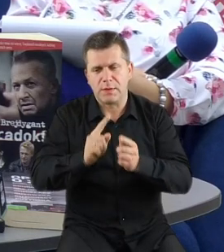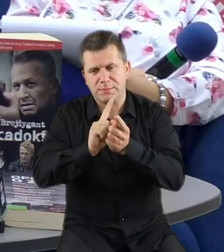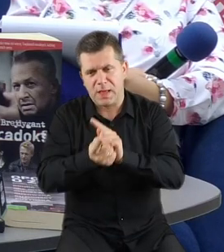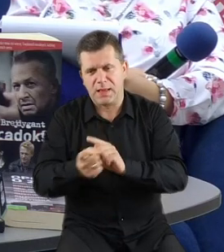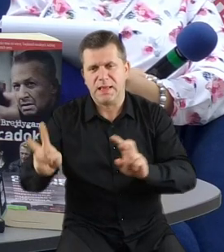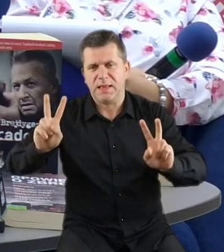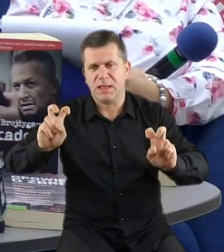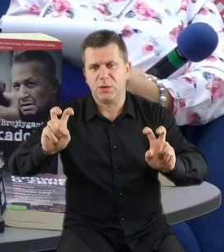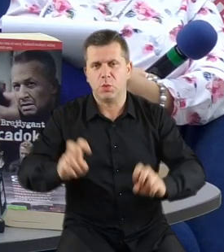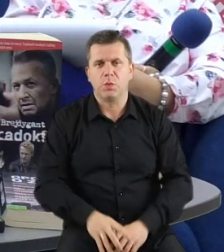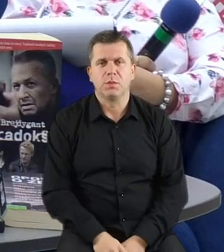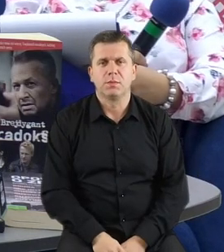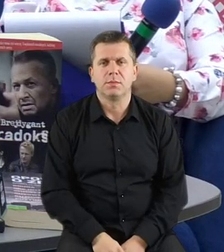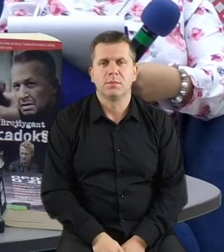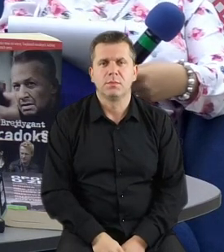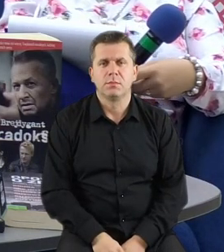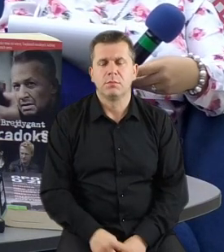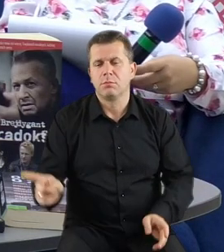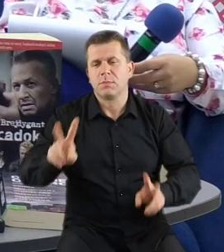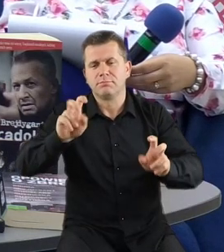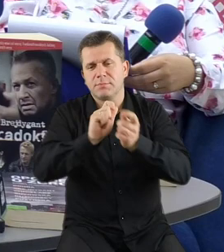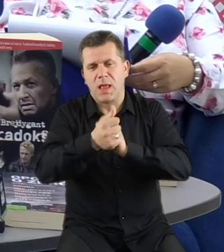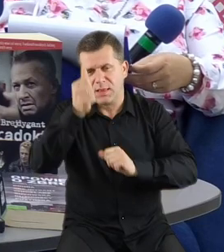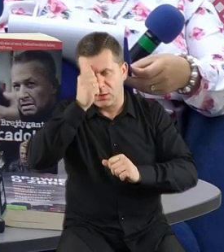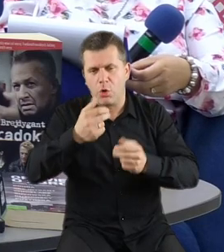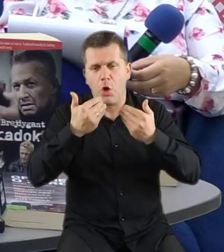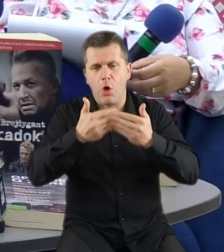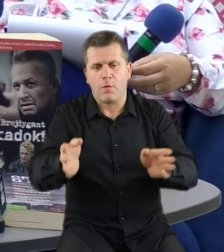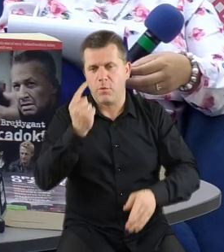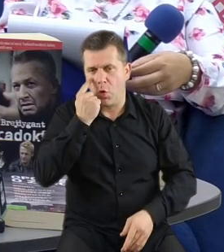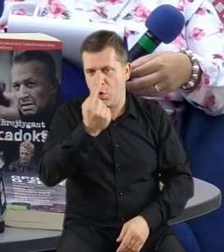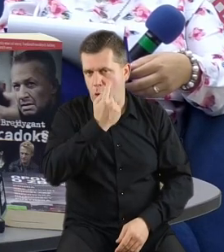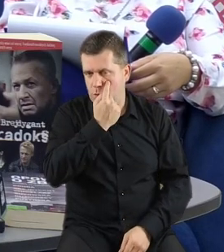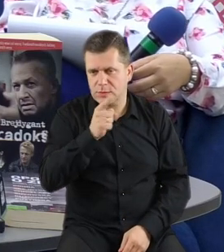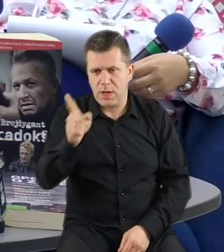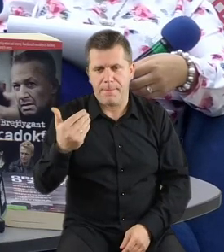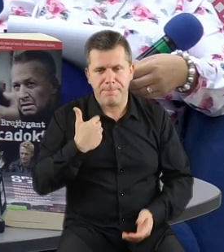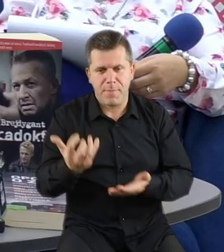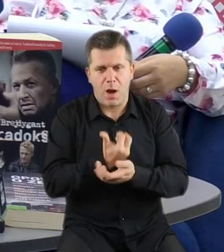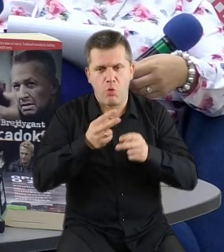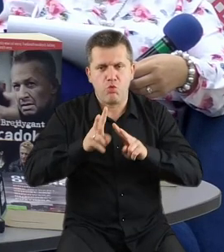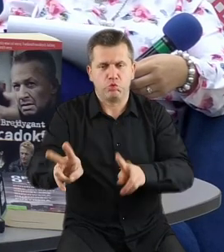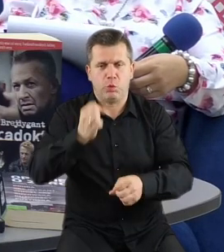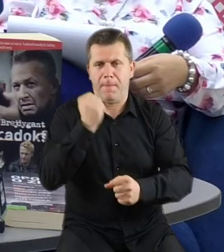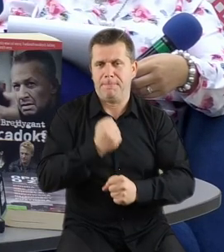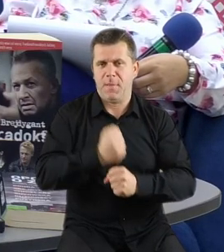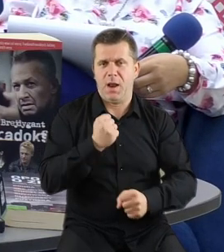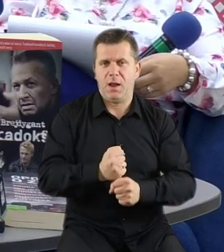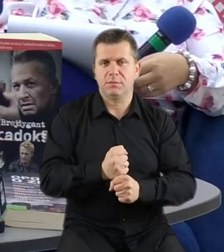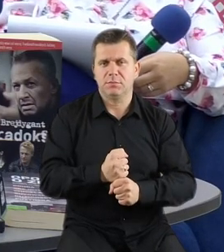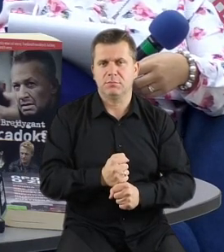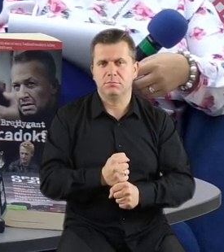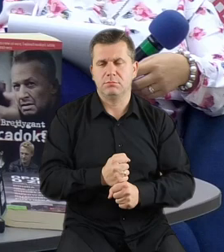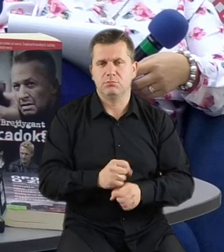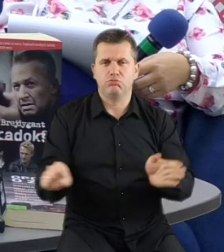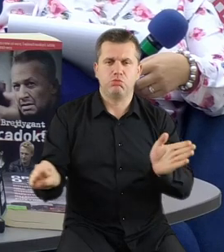ten tytuł i on jest zmieniony na Otwórz oczy. I ja tam uczestniczyłem w pracach takich, nie wiem, do